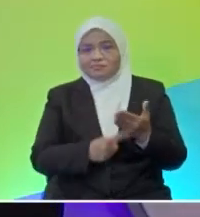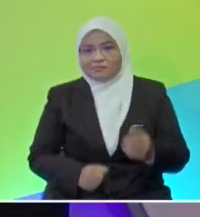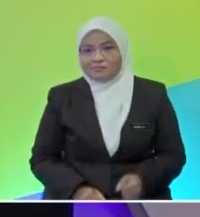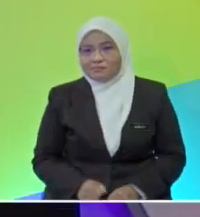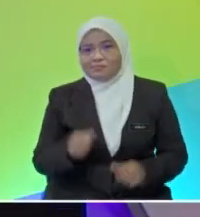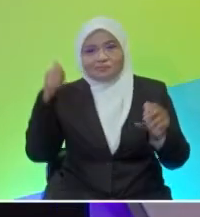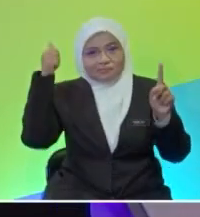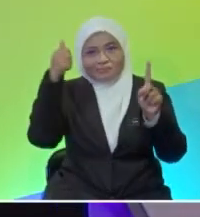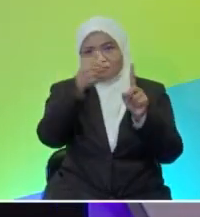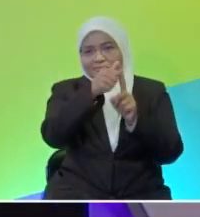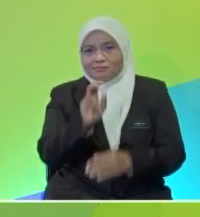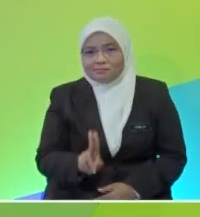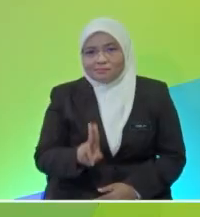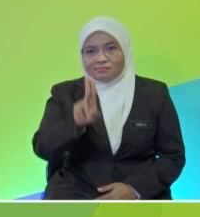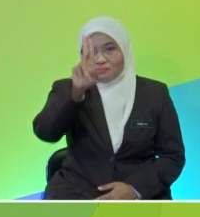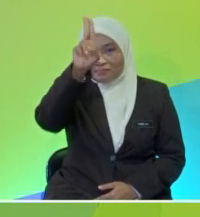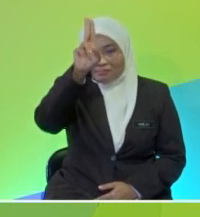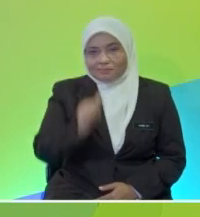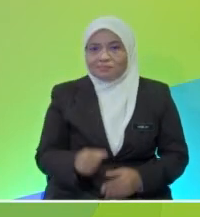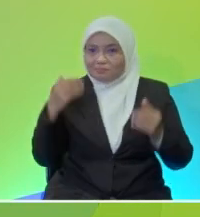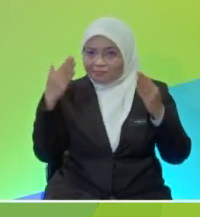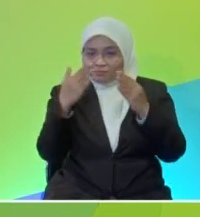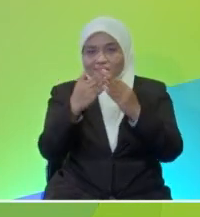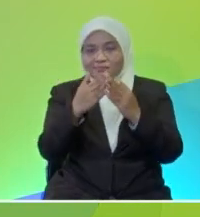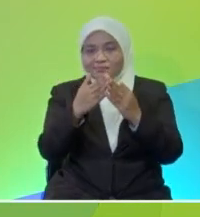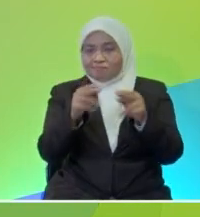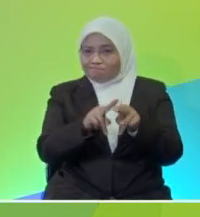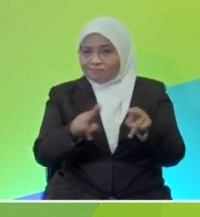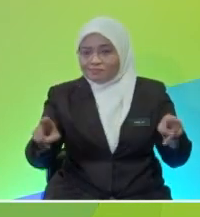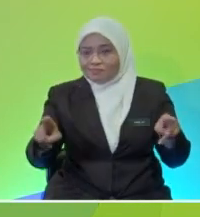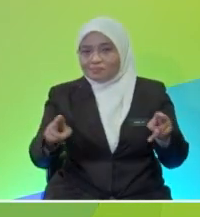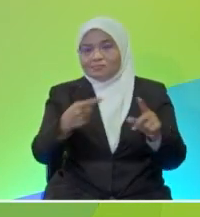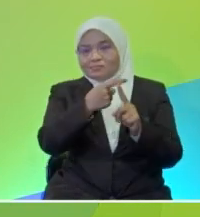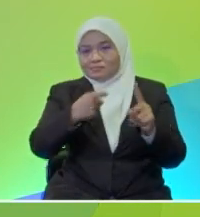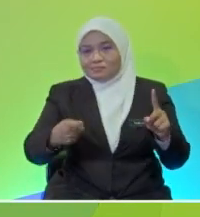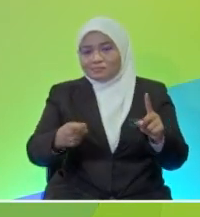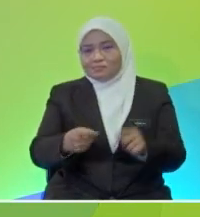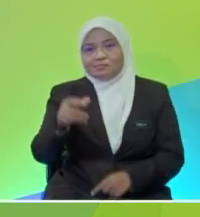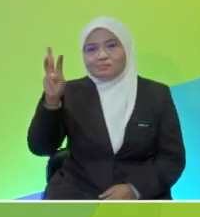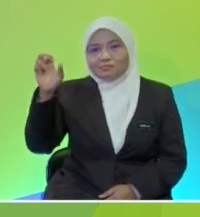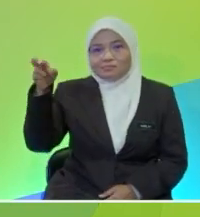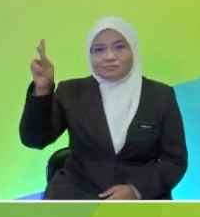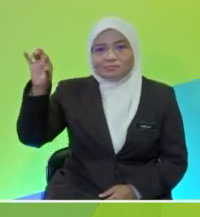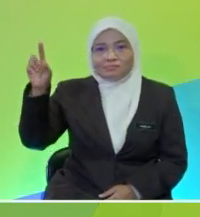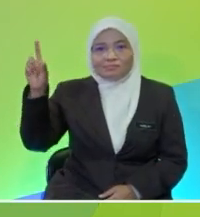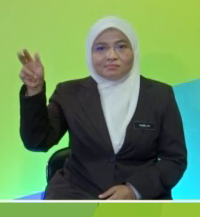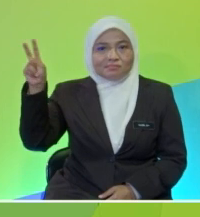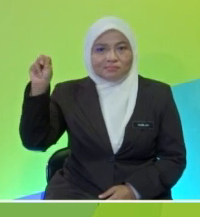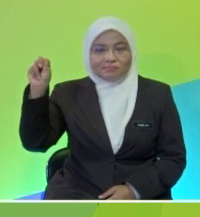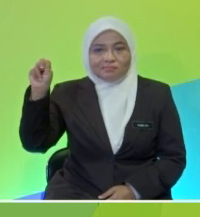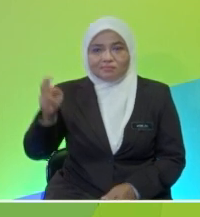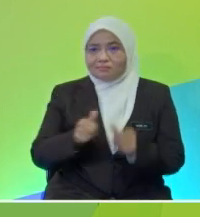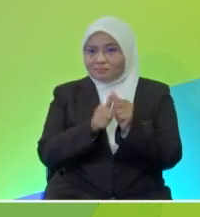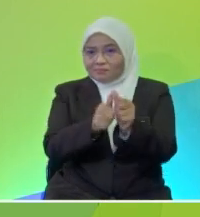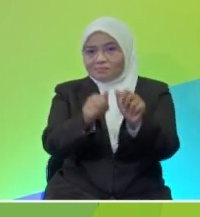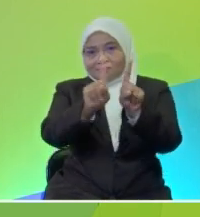utara lah yaitu sudut ufuk yang di ufuk dari garis miring mengikut pustingan jam pusing